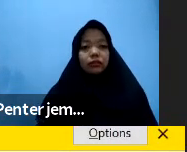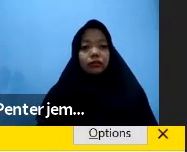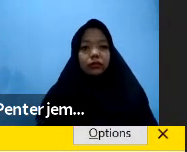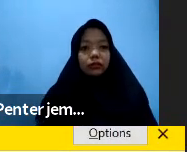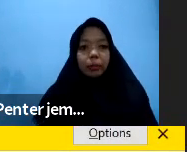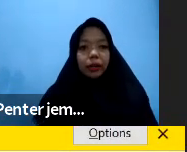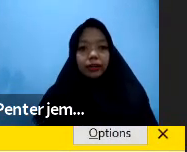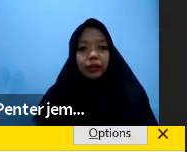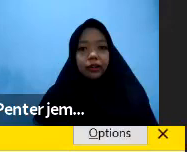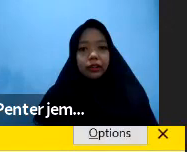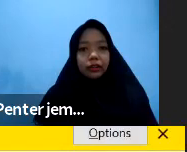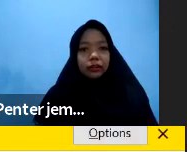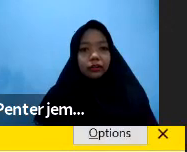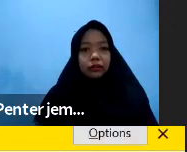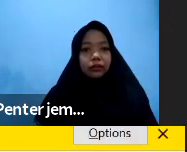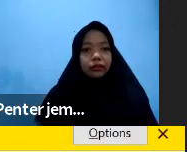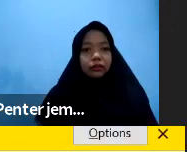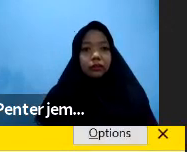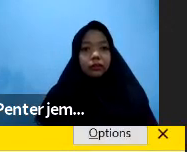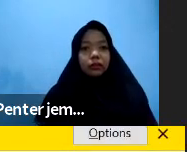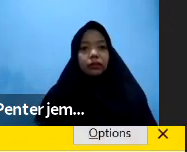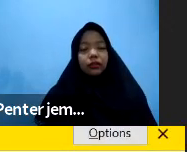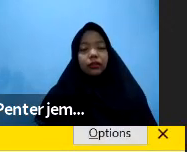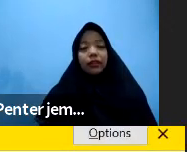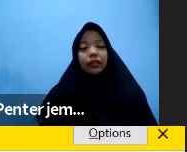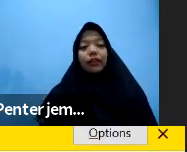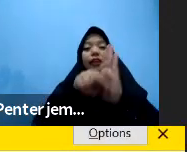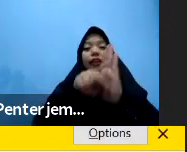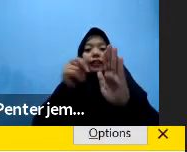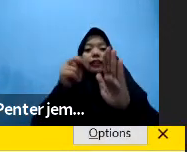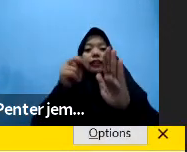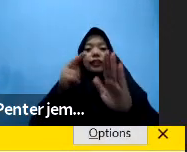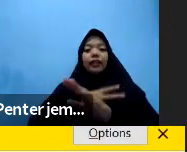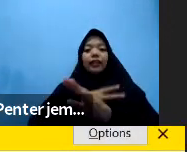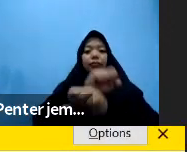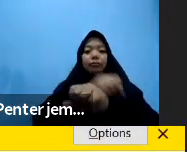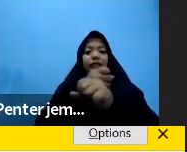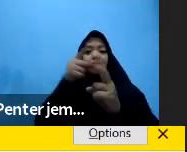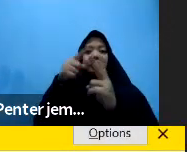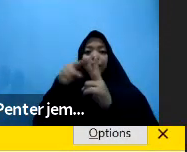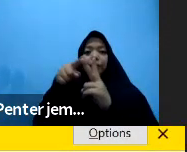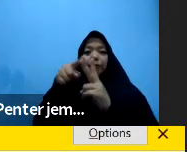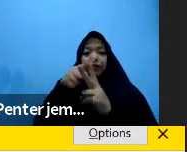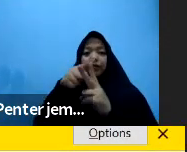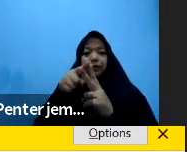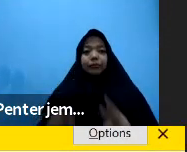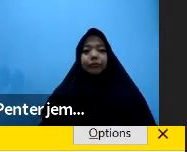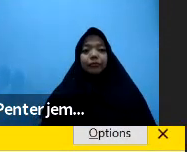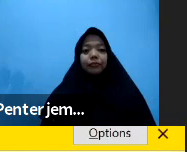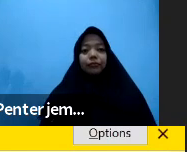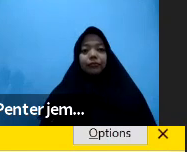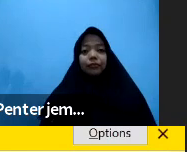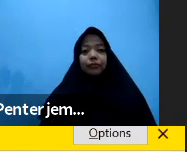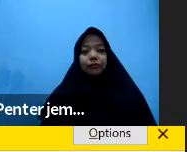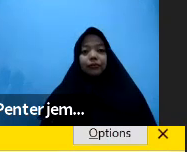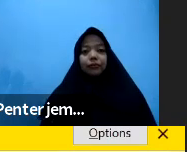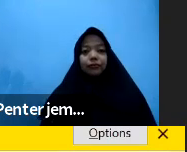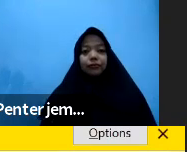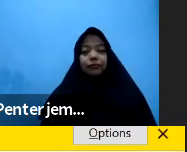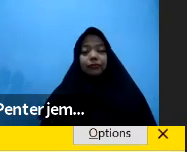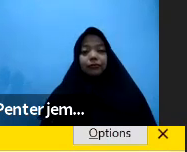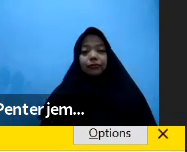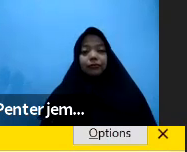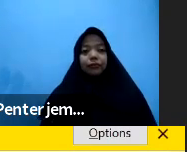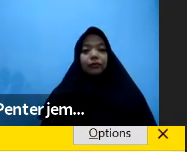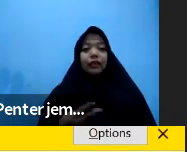SD SMP guru tunanetra podcast siaran pendidikan karakter dan pengetahuan umum Sekarang kita coba